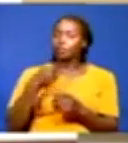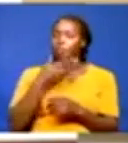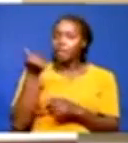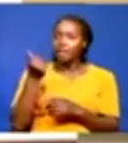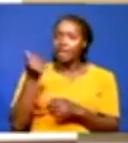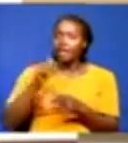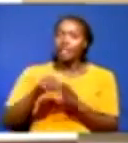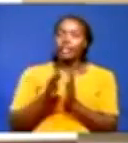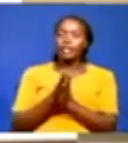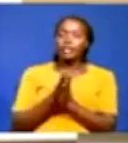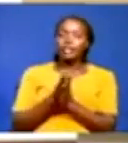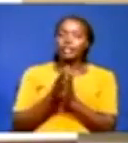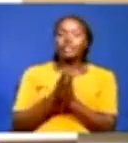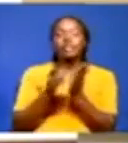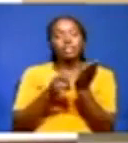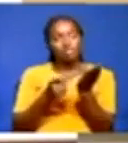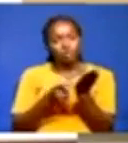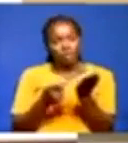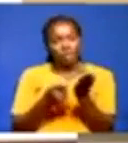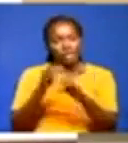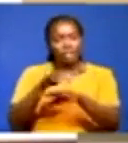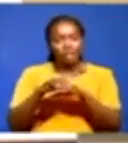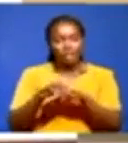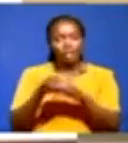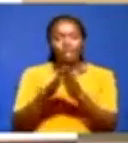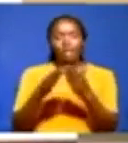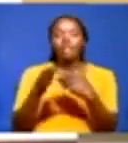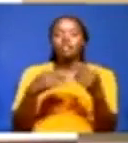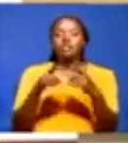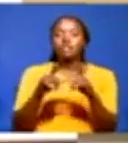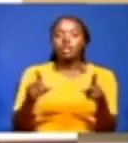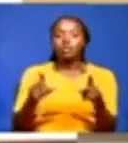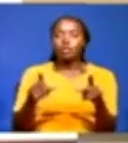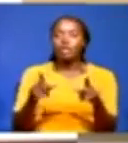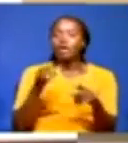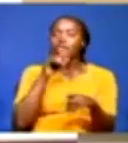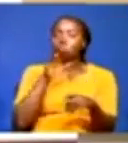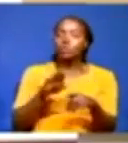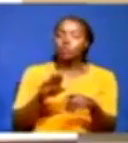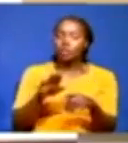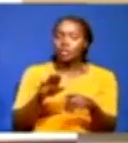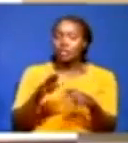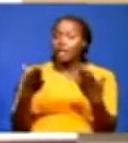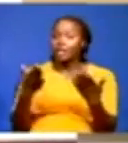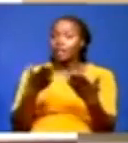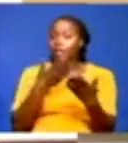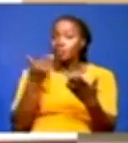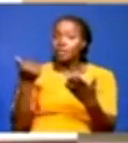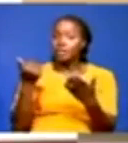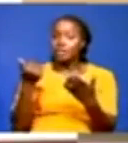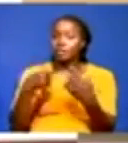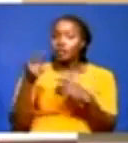usanaa kama vile Kiswahili, Kiingereza pamoja na somo la ishara, wavulana kwa upande mwingine walifanya vyema kwenye masomo ya